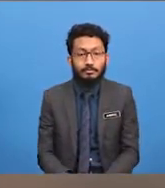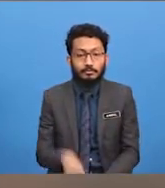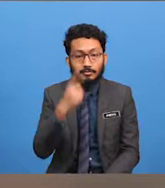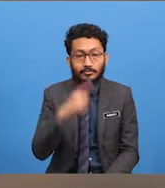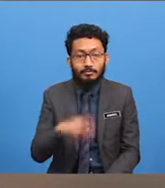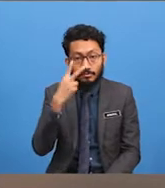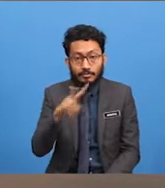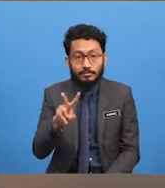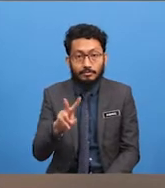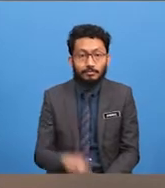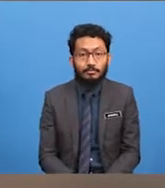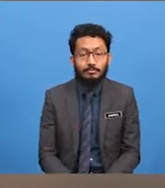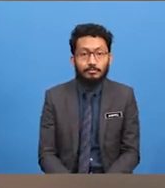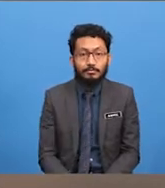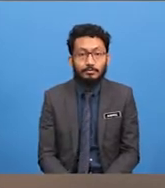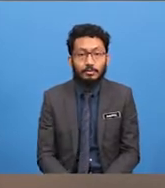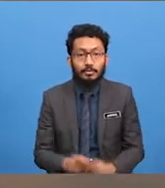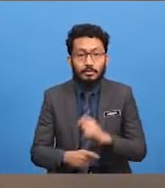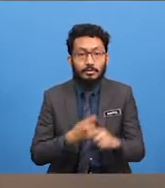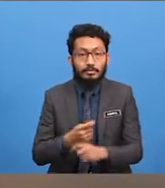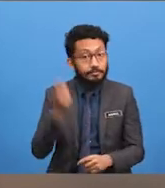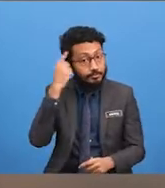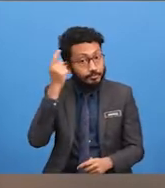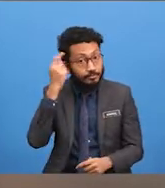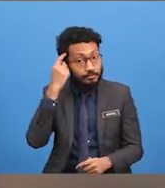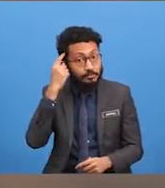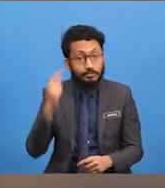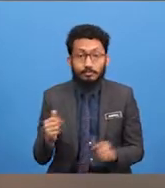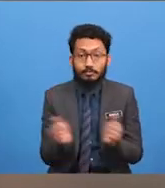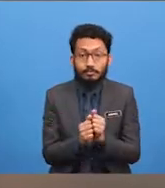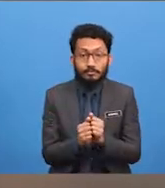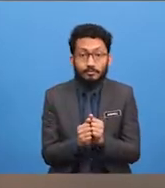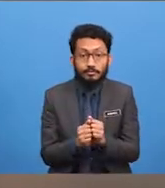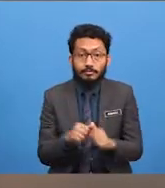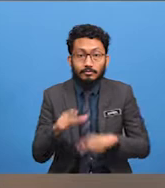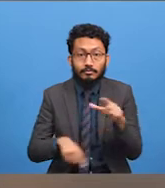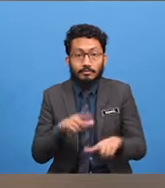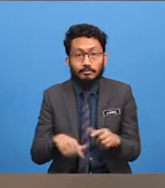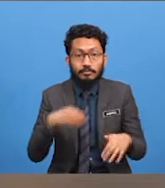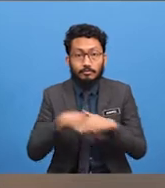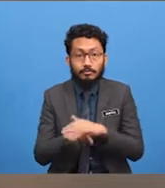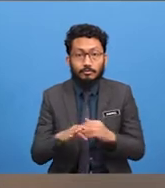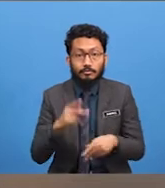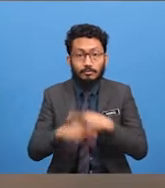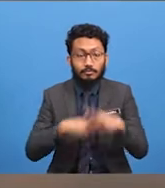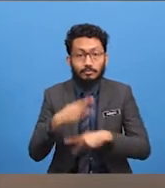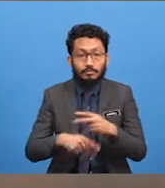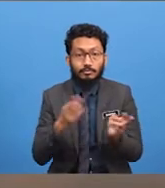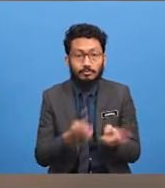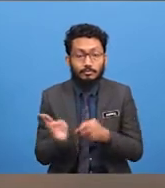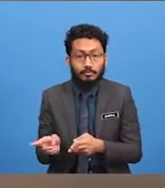melihat sejauh mana tahap kefahaman pelajar berkaitan dengan langkah-langkah dalam proses